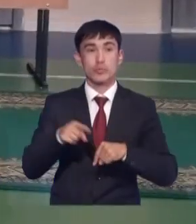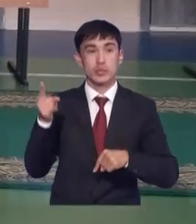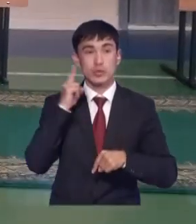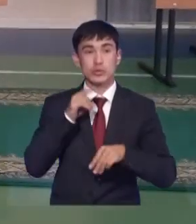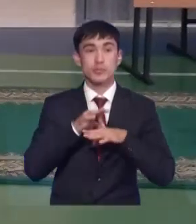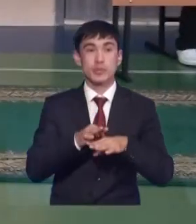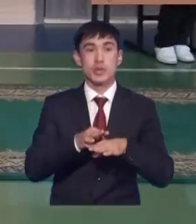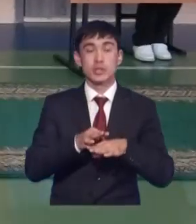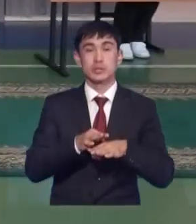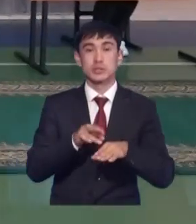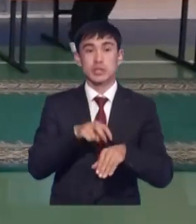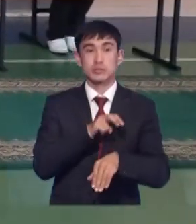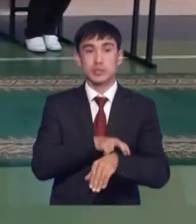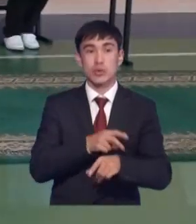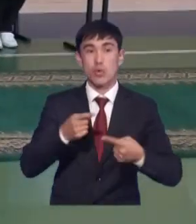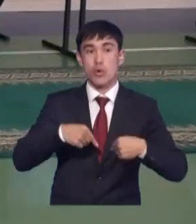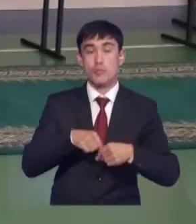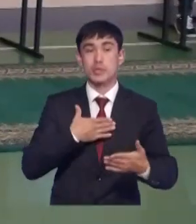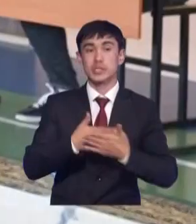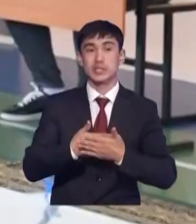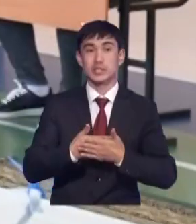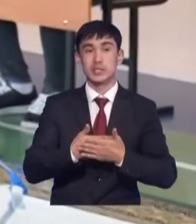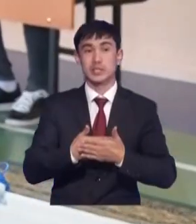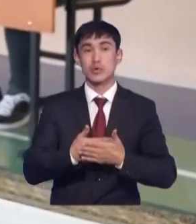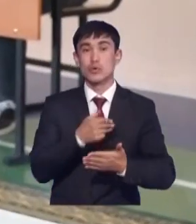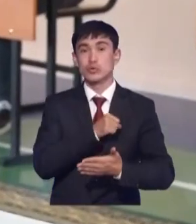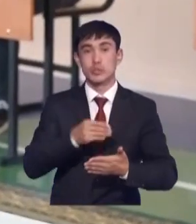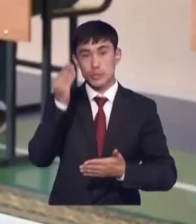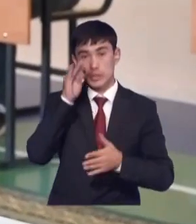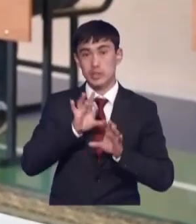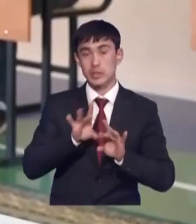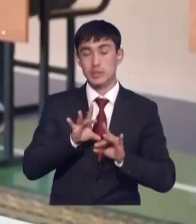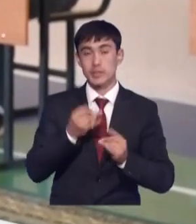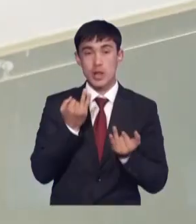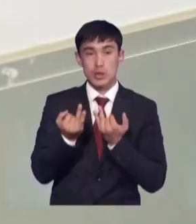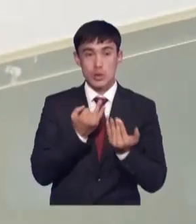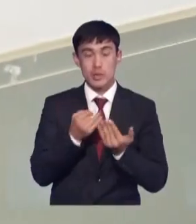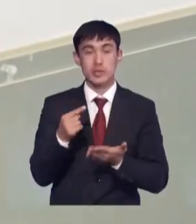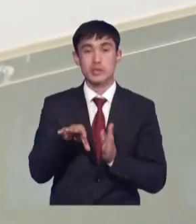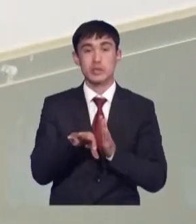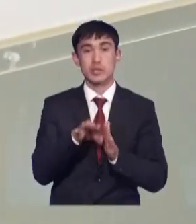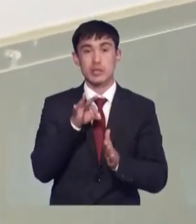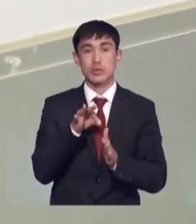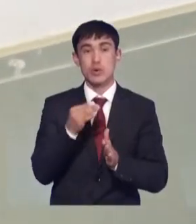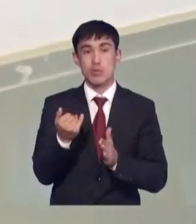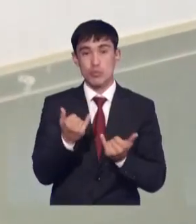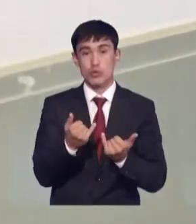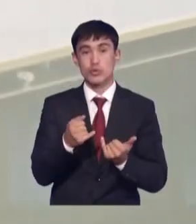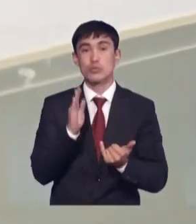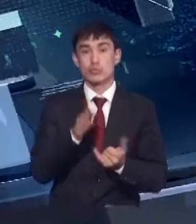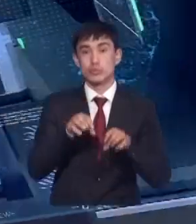ақпарат кеңістігінде сарапшылар мен қоғам белсенділері жан жақты пікір алмасты. Сол талқылау мен талдаулардың нүктесі бүгін